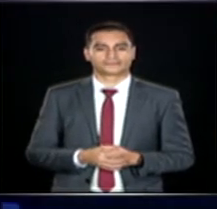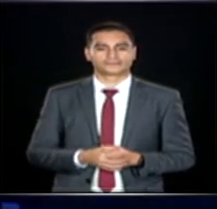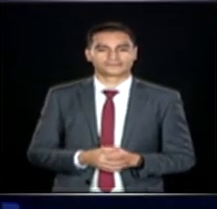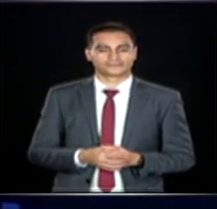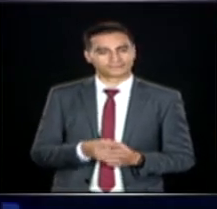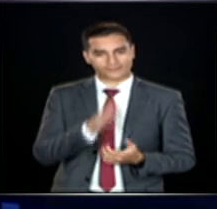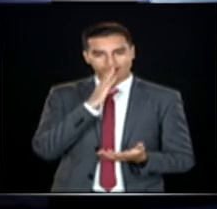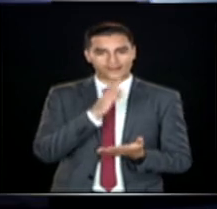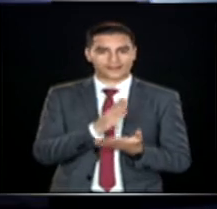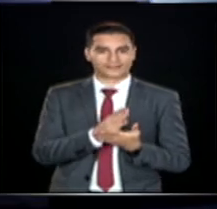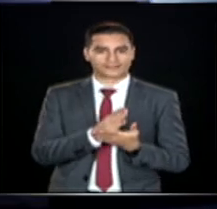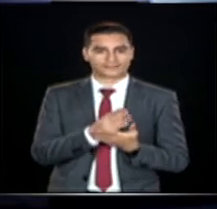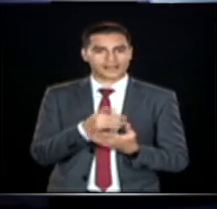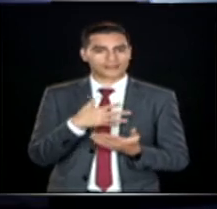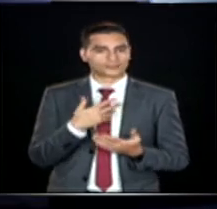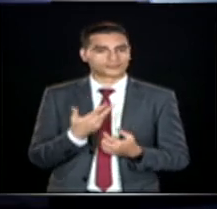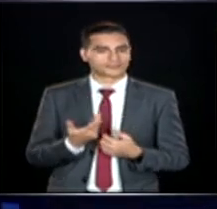ايه رايكم رياضه